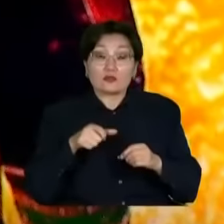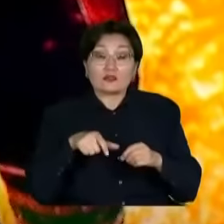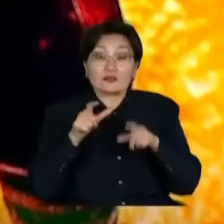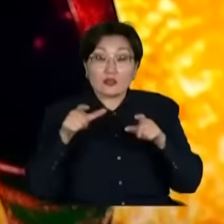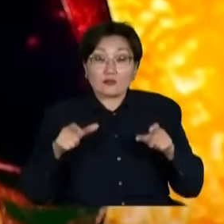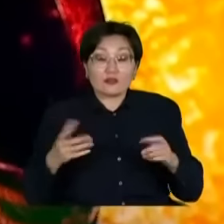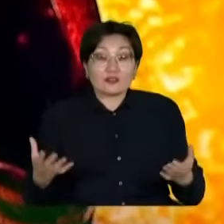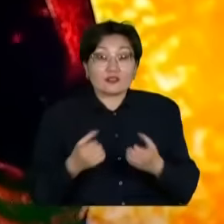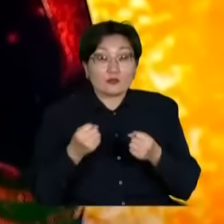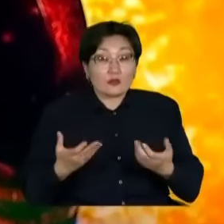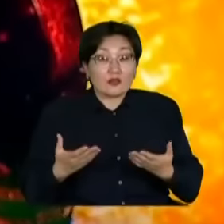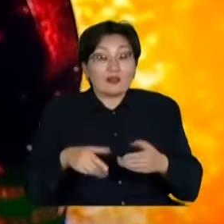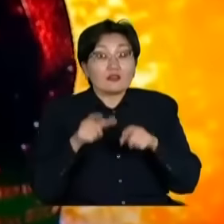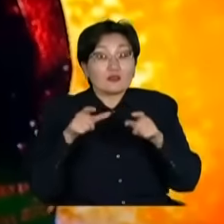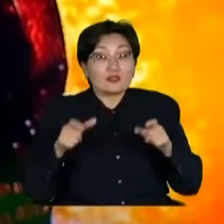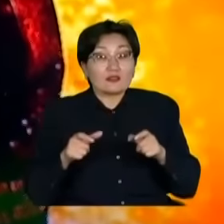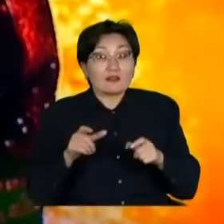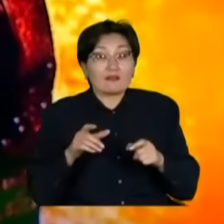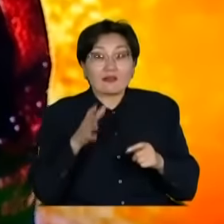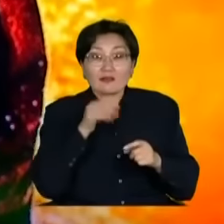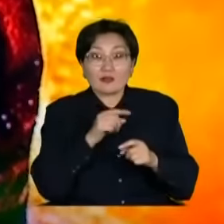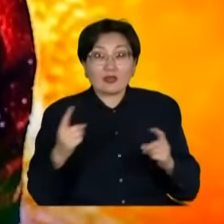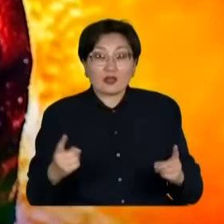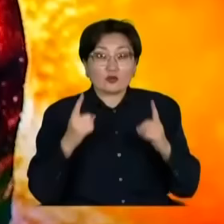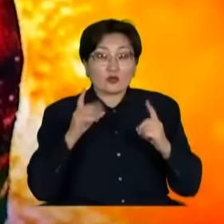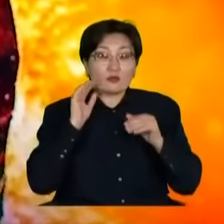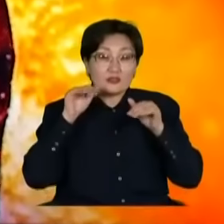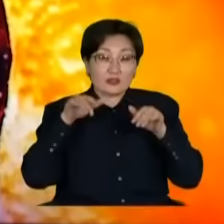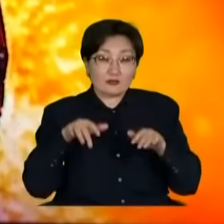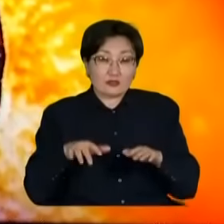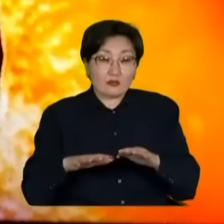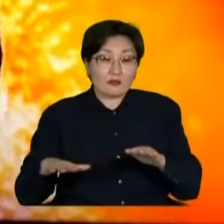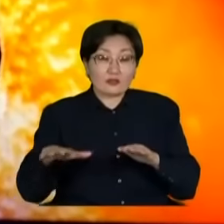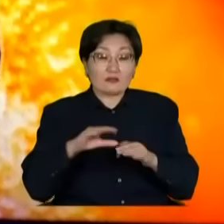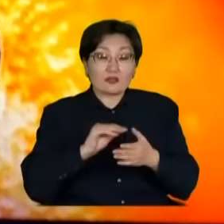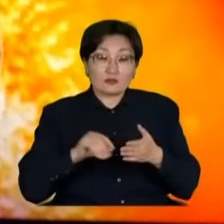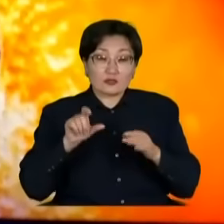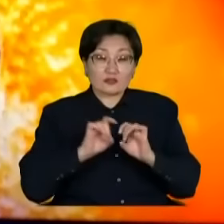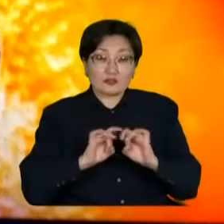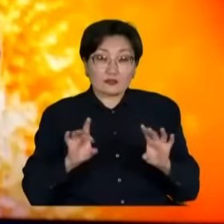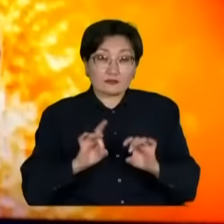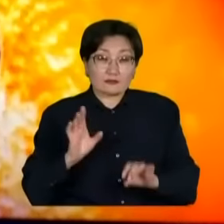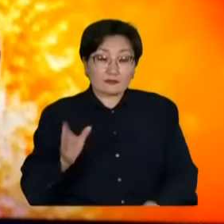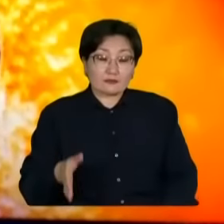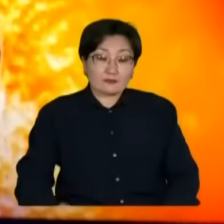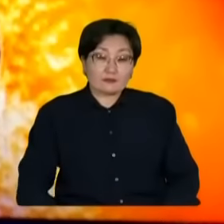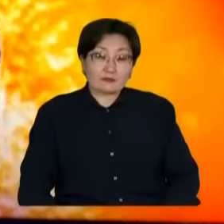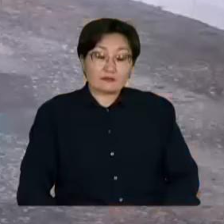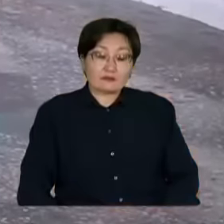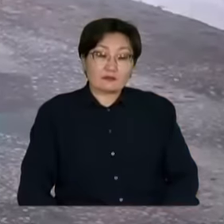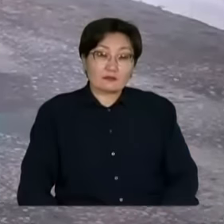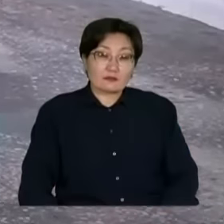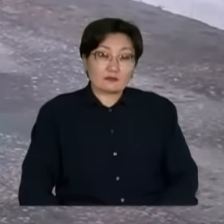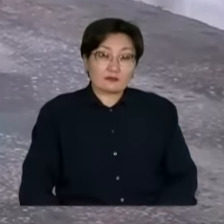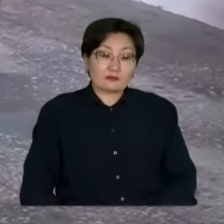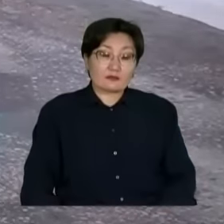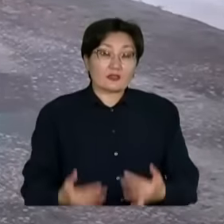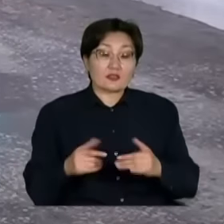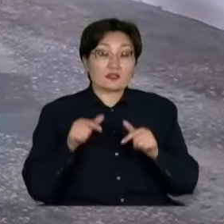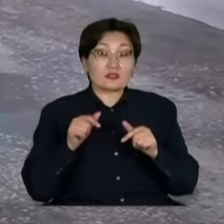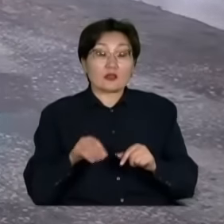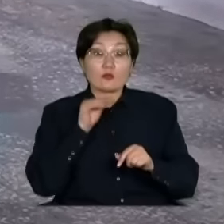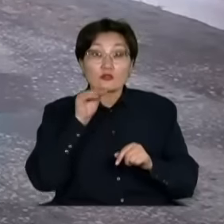людей Во время крупных паводков Подробности в материале моего коллеги Владислава Иващенко в